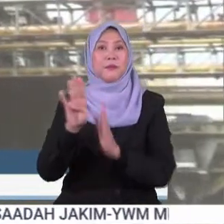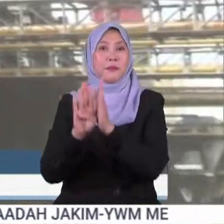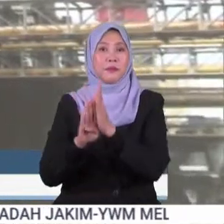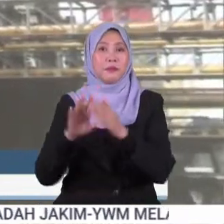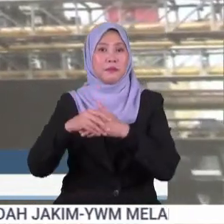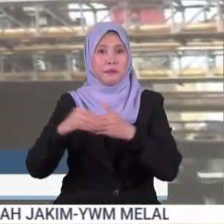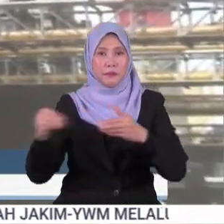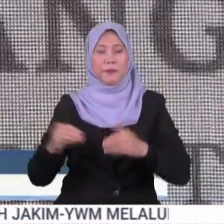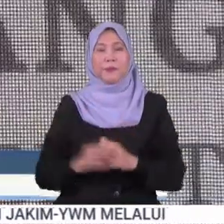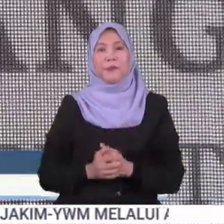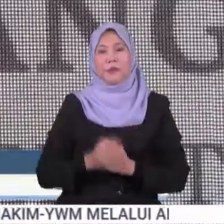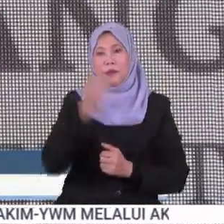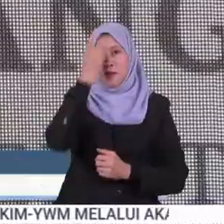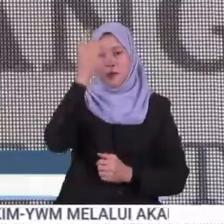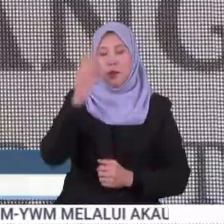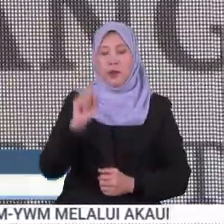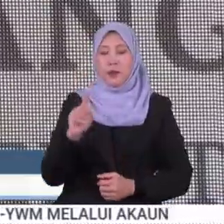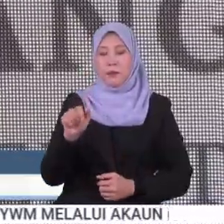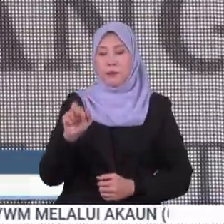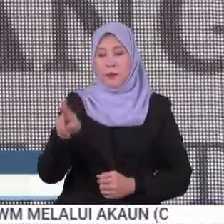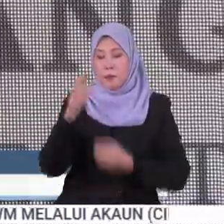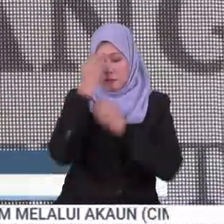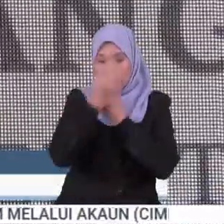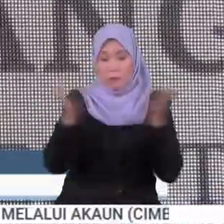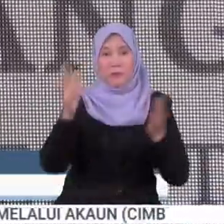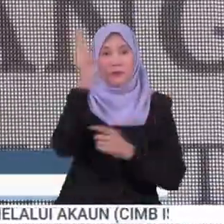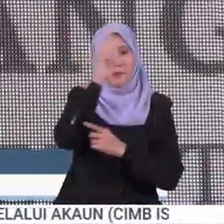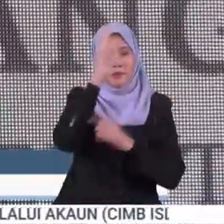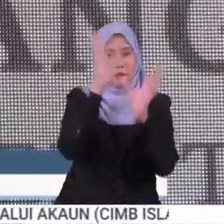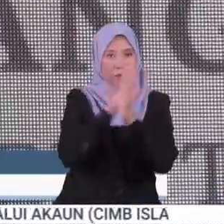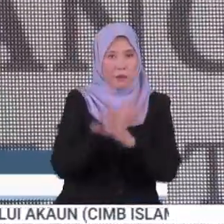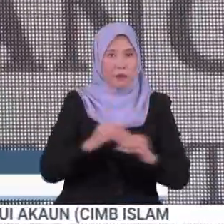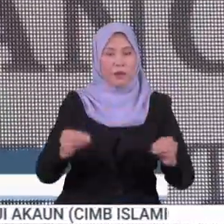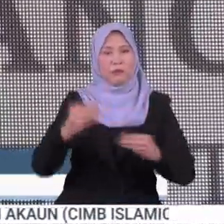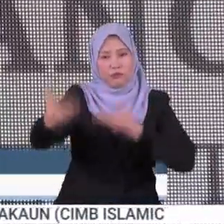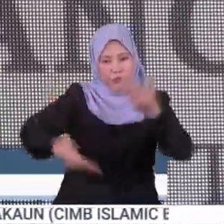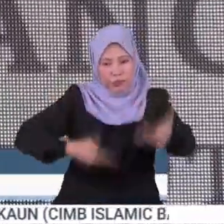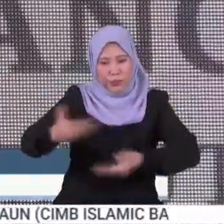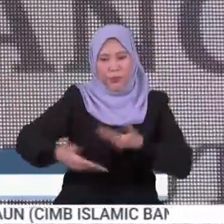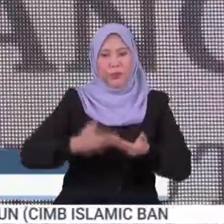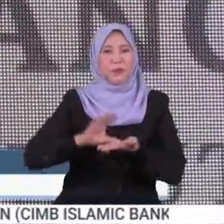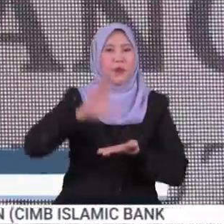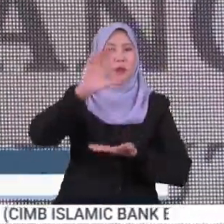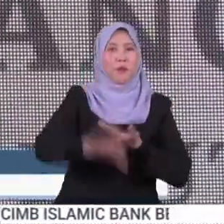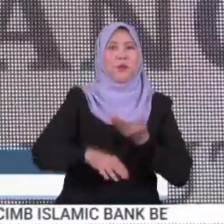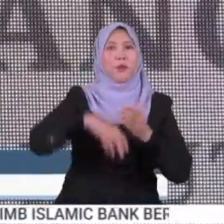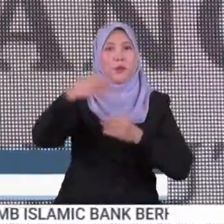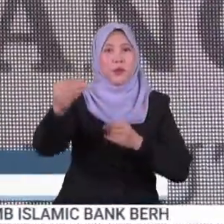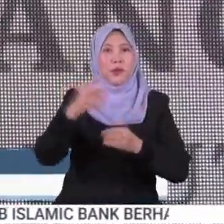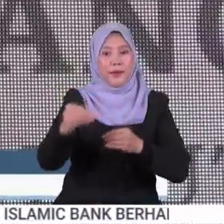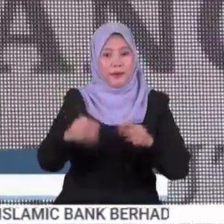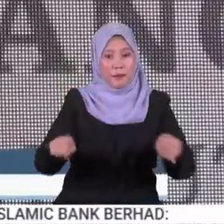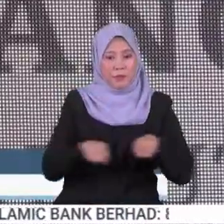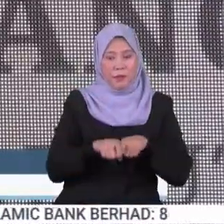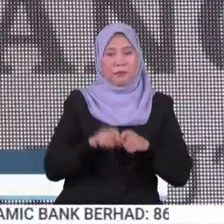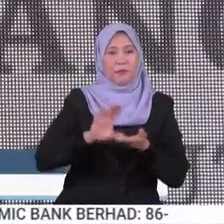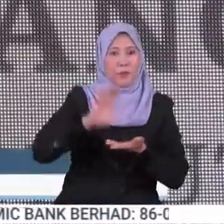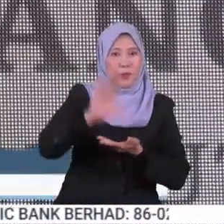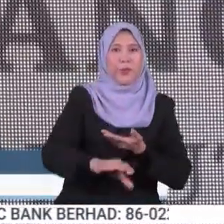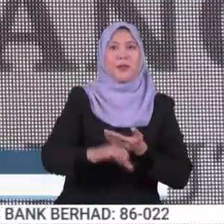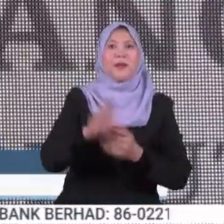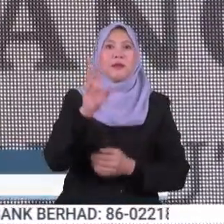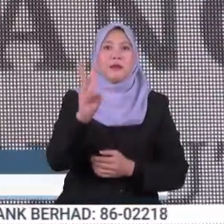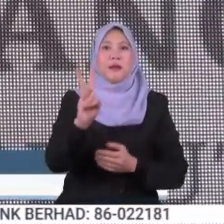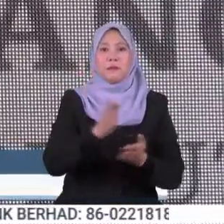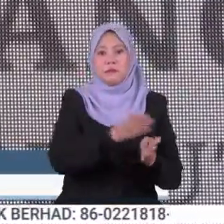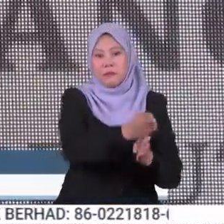RM18.4 bilion. Justru Dato' Amar Awang Tengah memaklumkan kerajaan Sarawak sentiasa mengalu-alukan pelaburan asing dan tempatan khususnya dalam